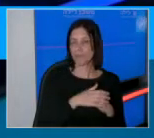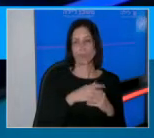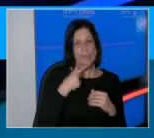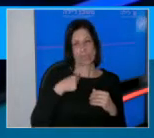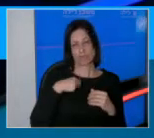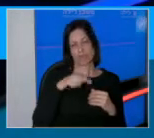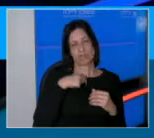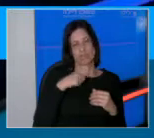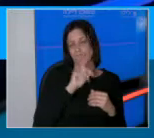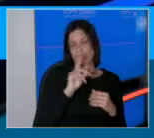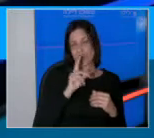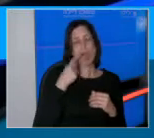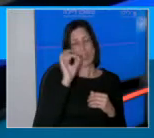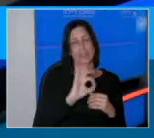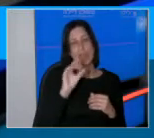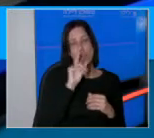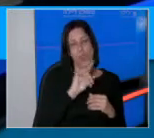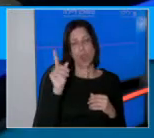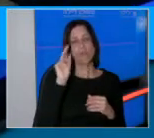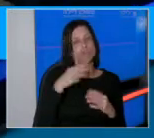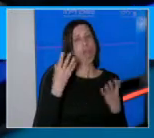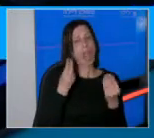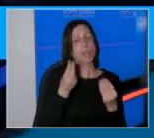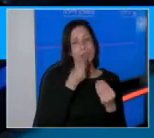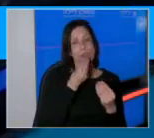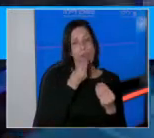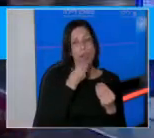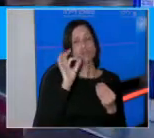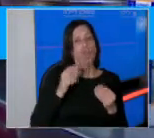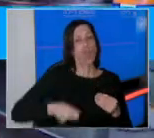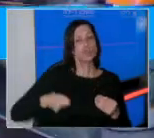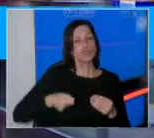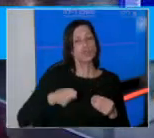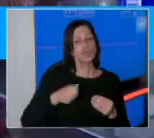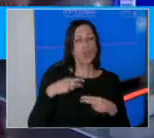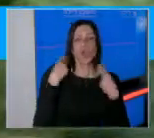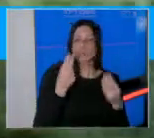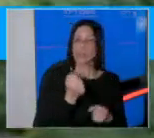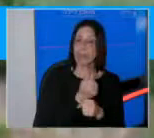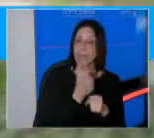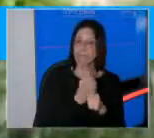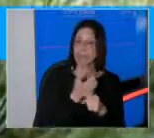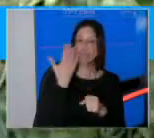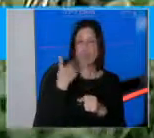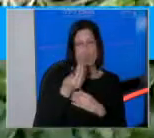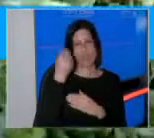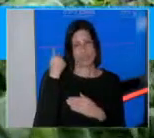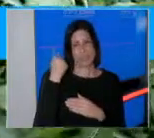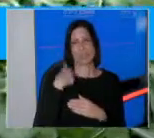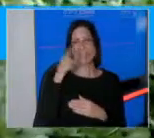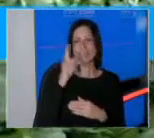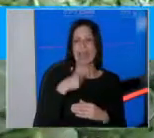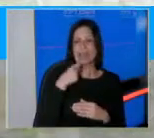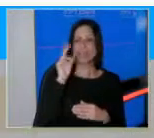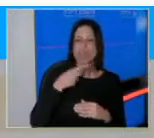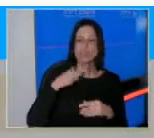מאצלנו לא, עדיין לא, אבל יש שם המון דוכני אוכל של השוק שחוזרים לעבוד, שהיו שם עוד קודם. אני צריכה להגיד שיש